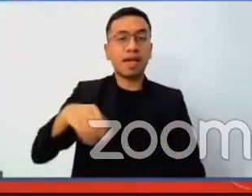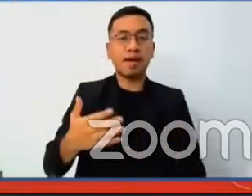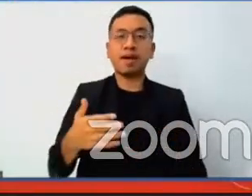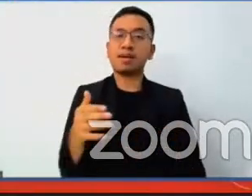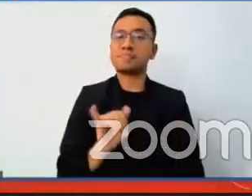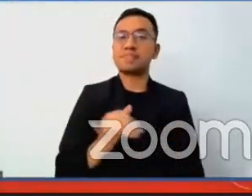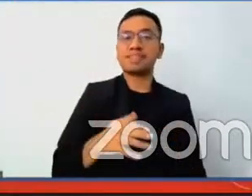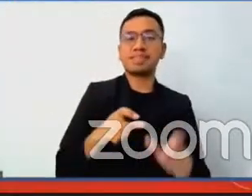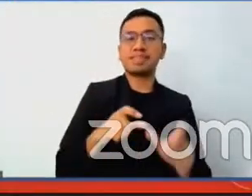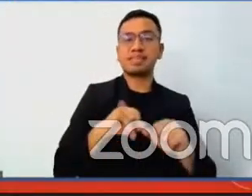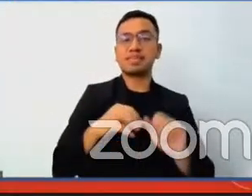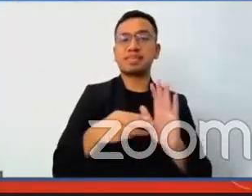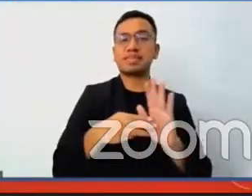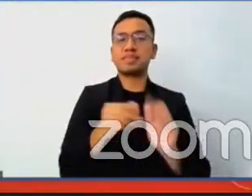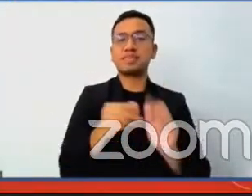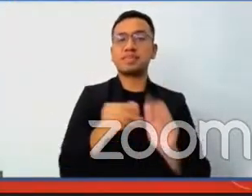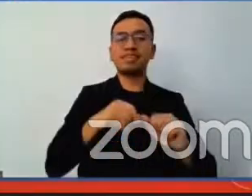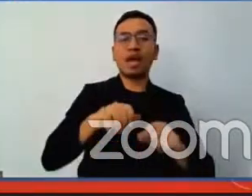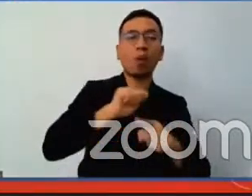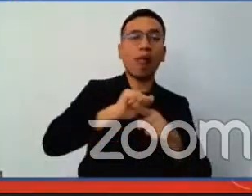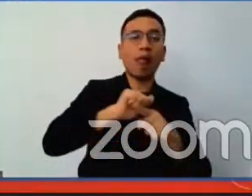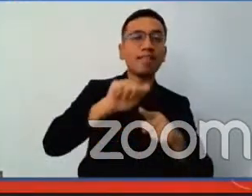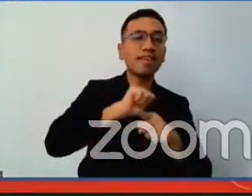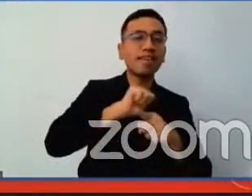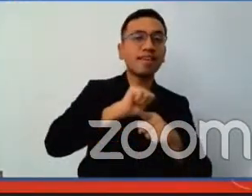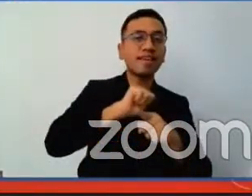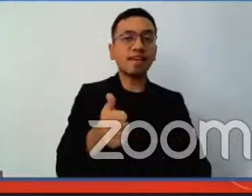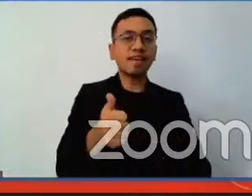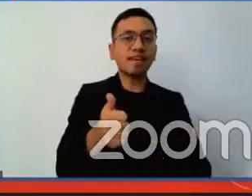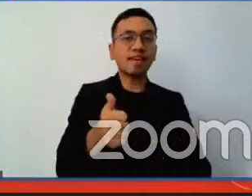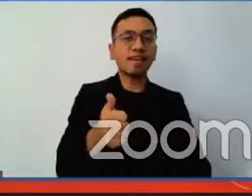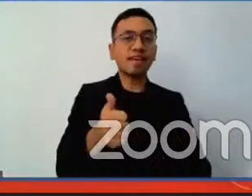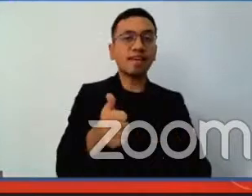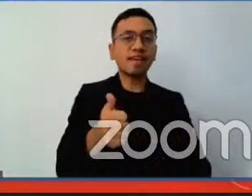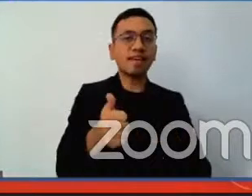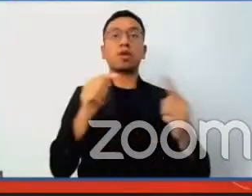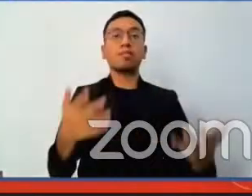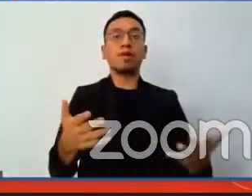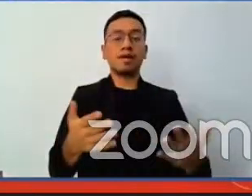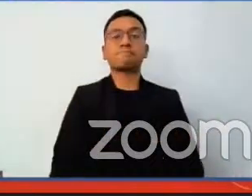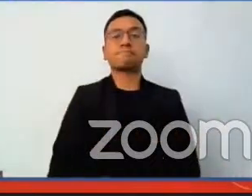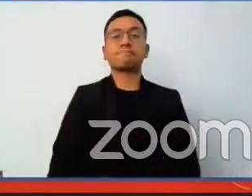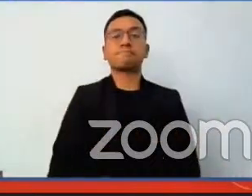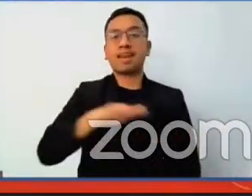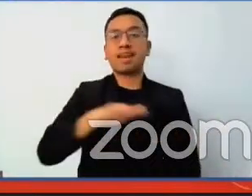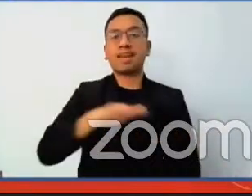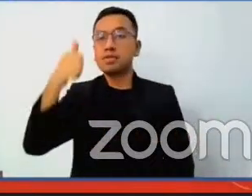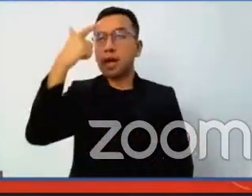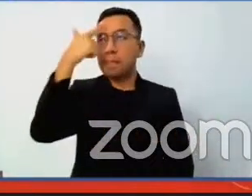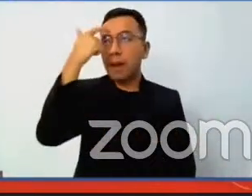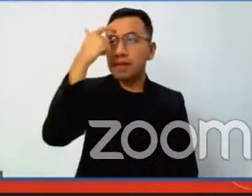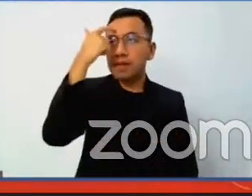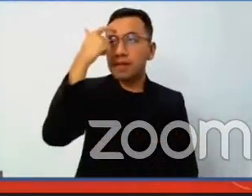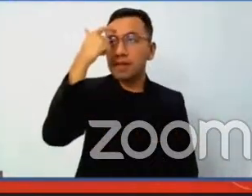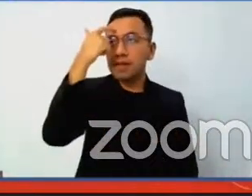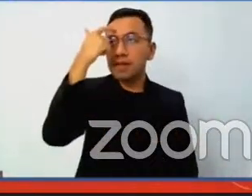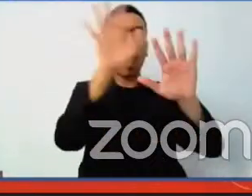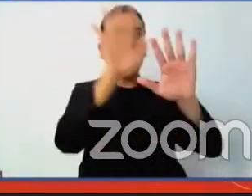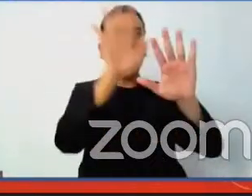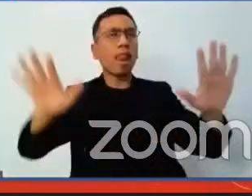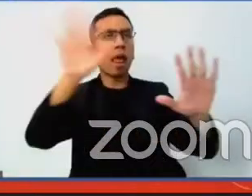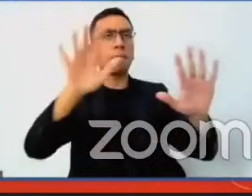simulasi. Hal ini salah satunya dapat membantu peserta didik dalam mempelajari model fenomena alam dunia